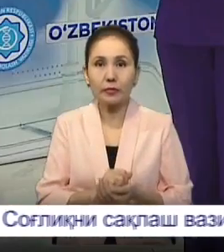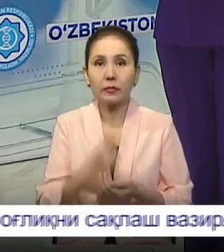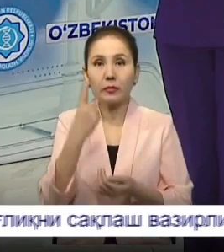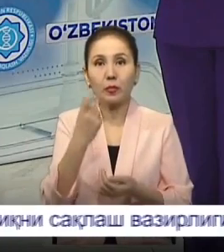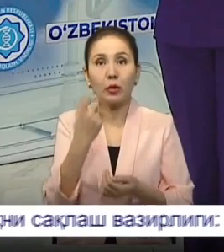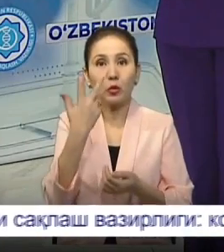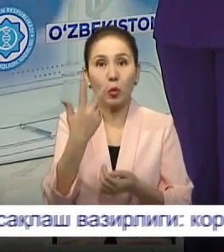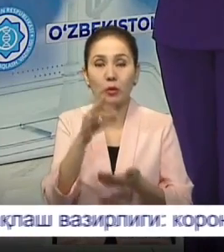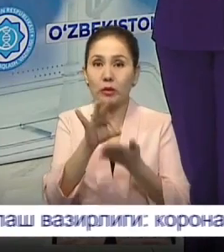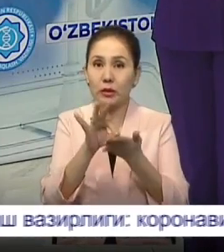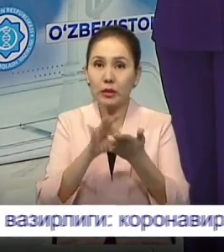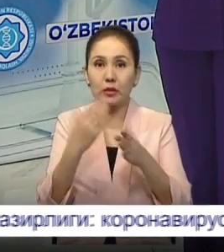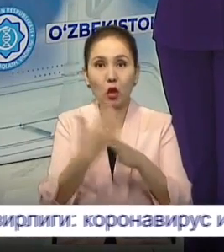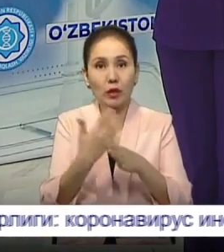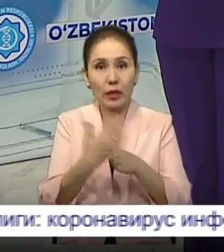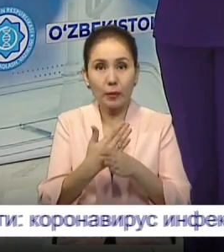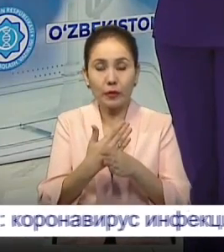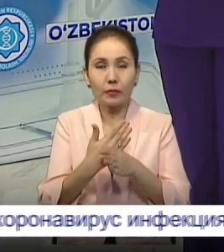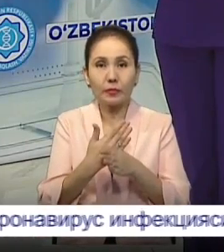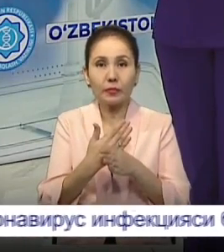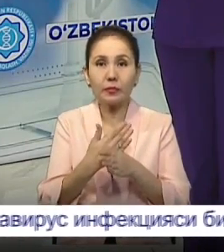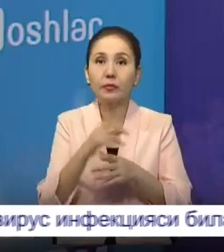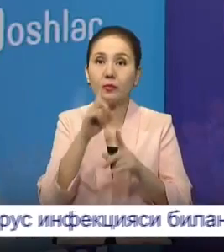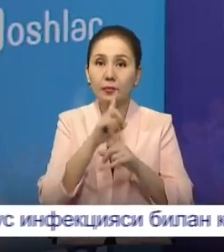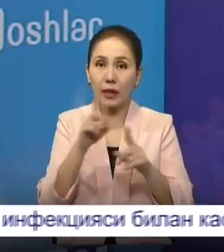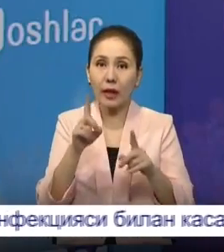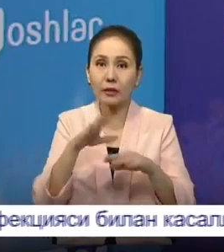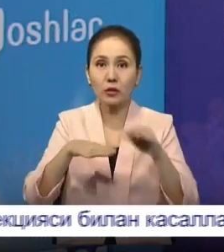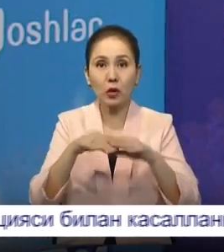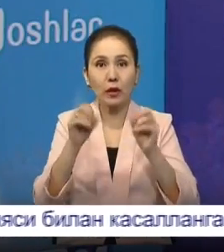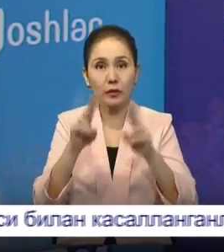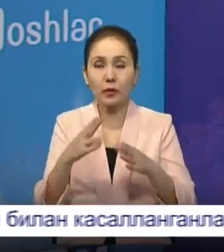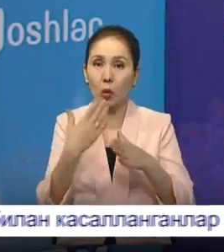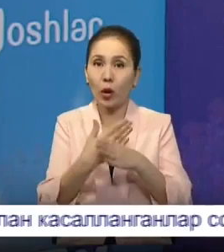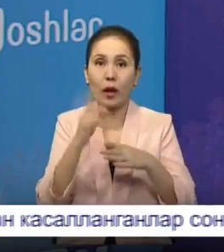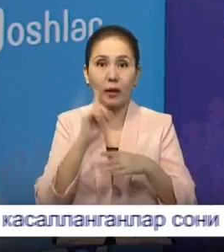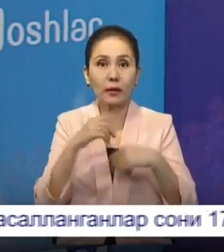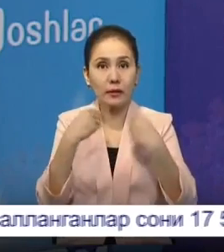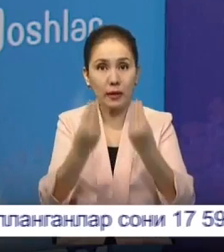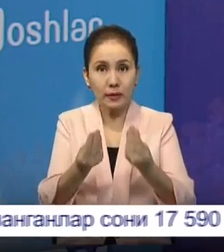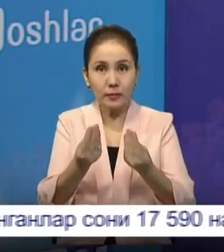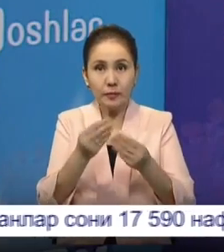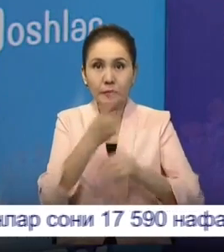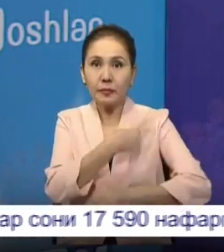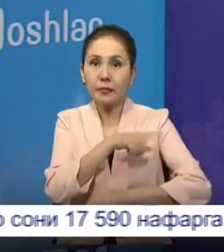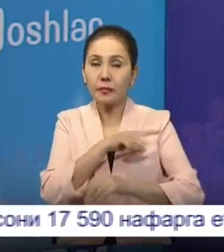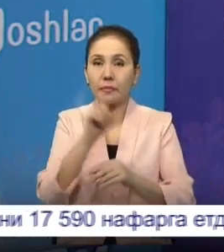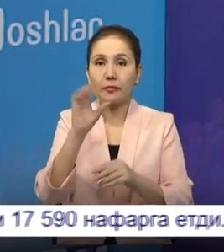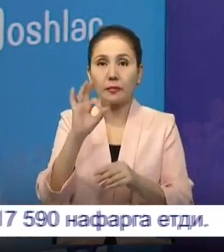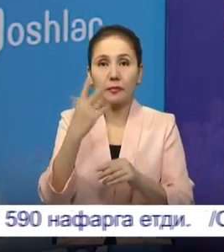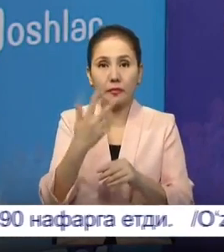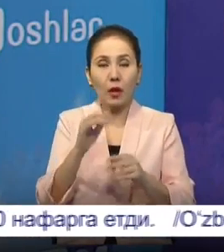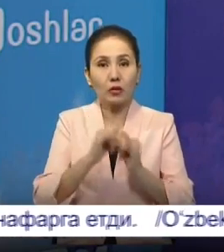103 tez tibbiy yordam xizmati. Ayni sohada aholiga yanada qulaylik yaratish, tibbiy xizmat ko'rsatish sifatini